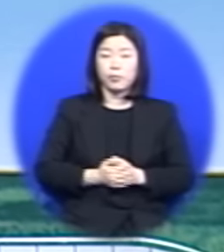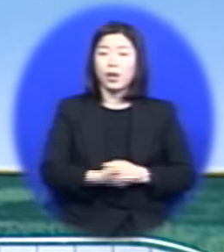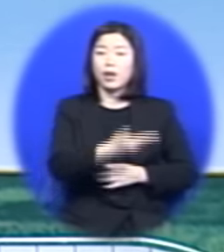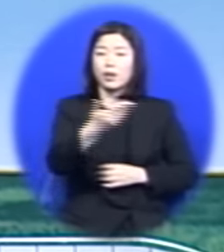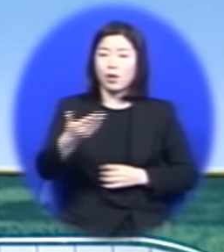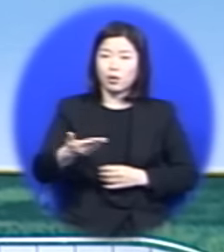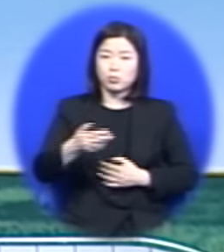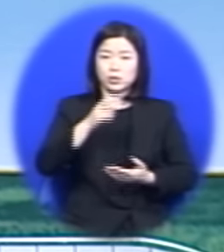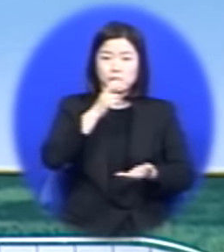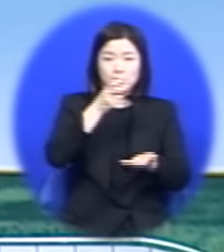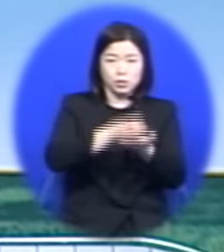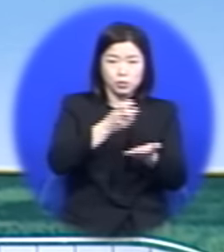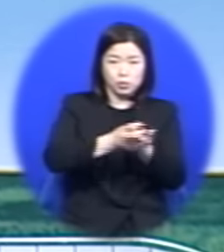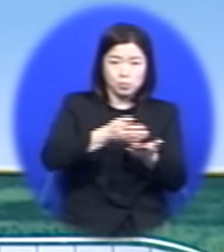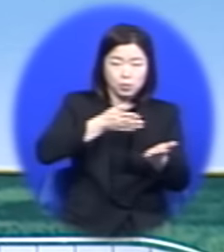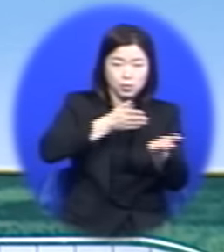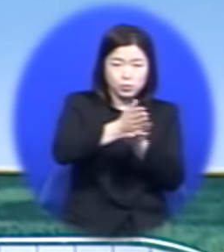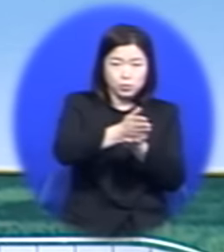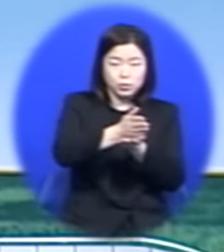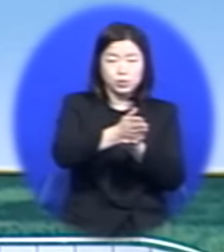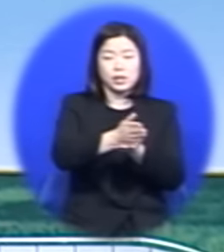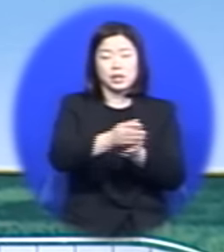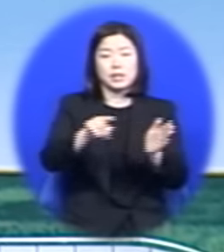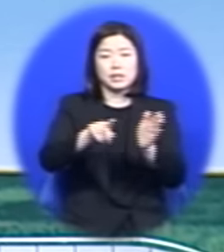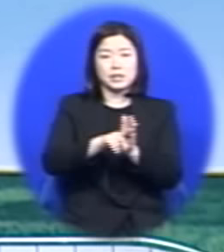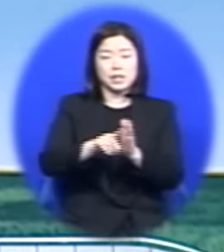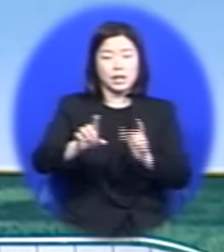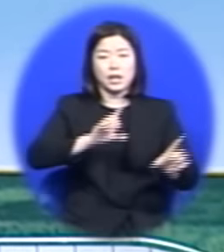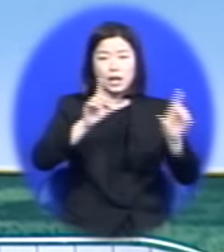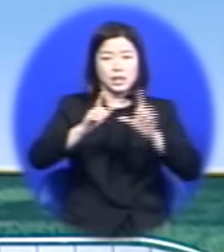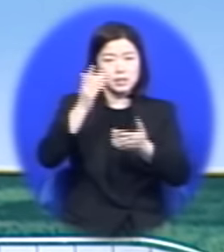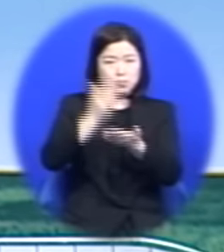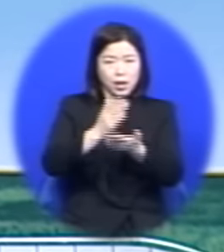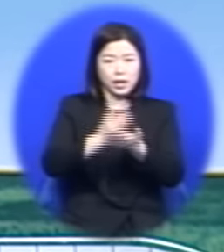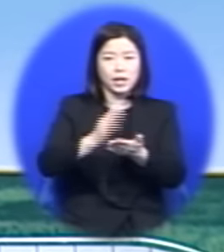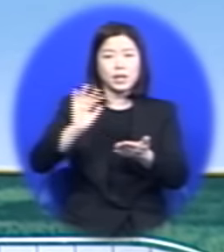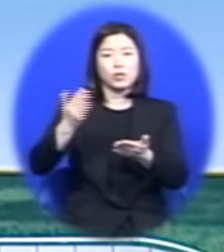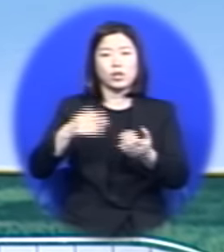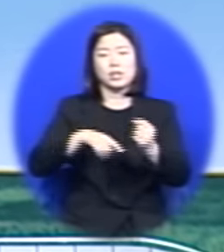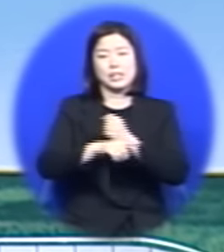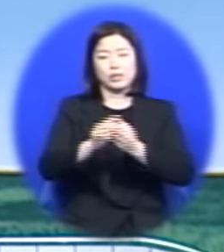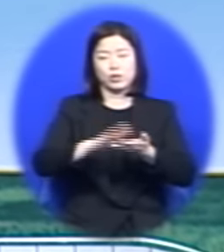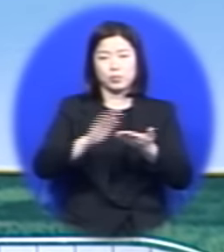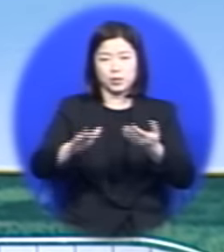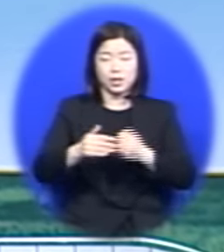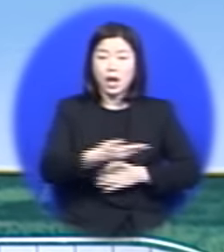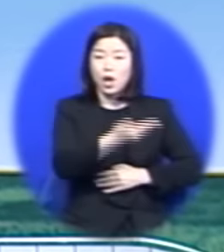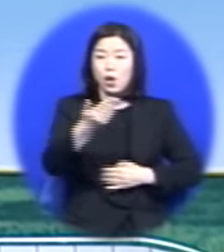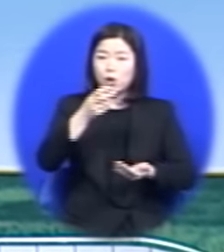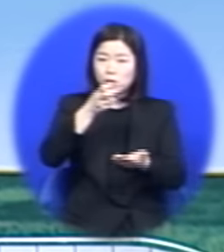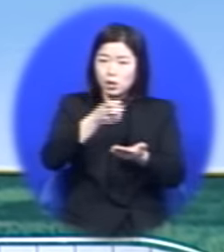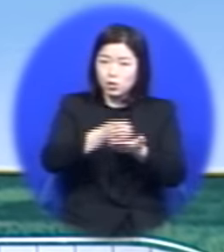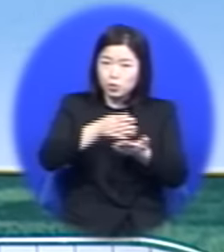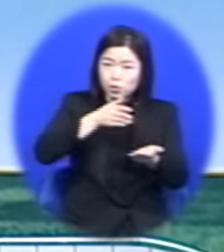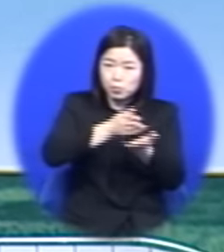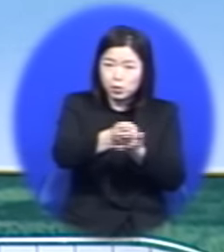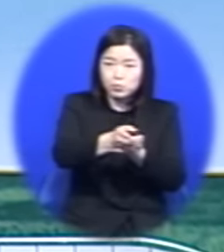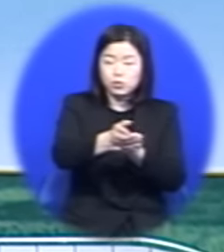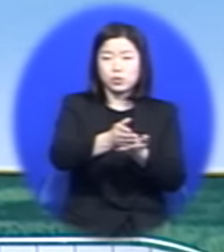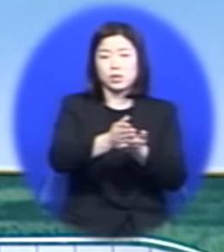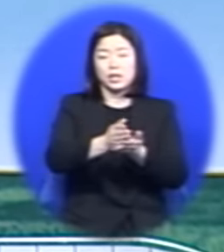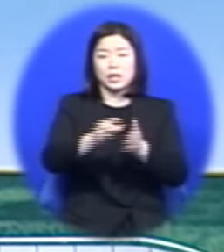여러분들이 율법주의 신앙생활을 하지 말아야 되는 이유입니다. 여러분이 율법적인 신앙생활을 하게 되면 자녀들이